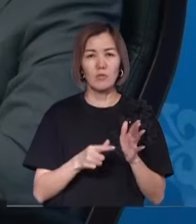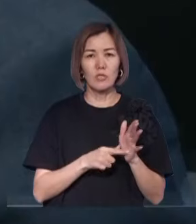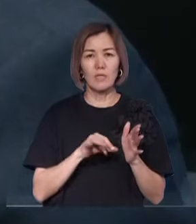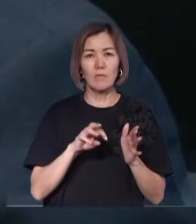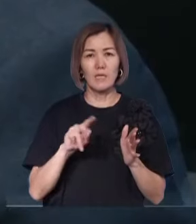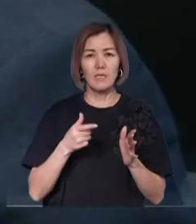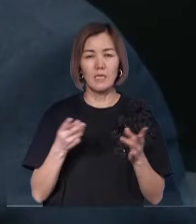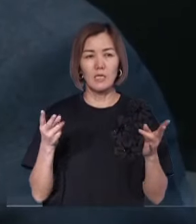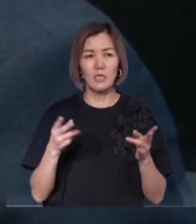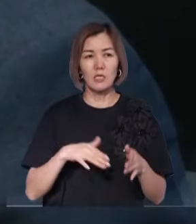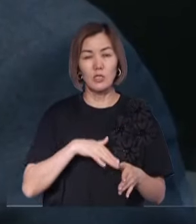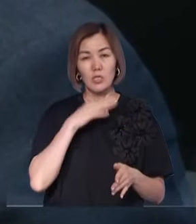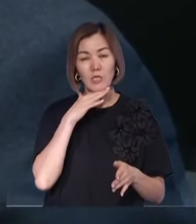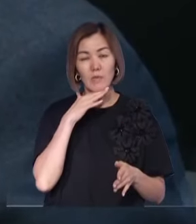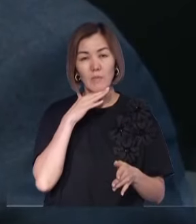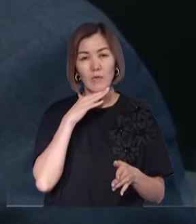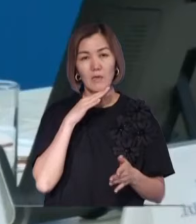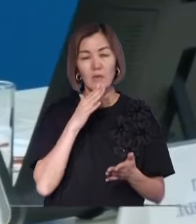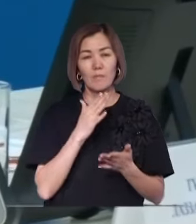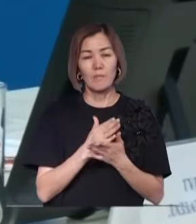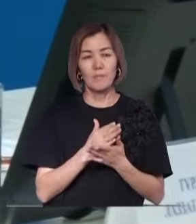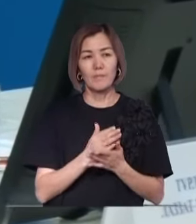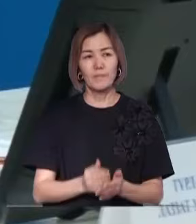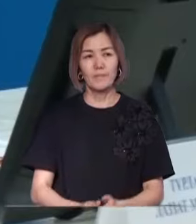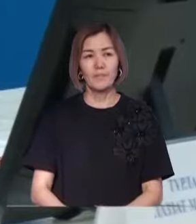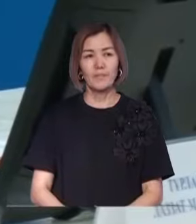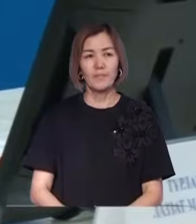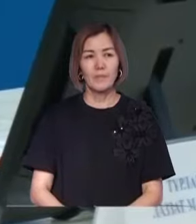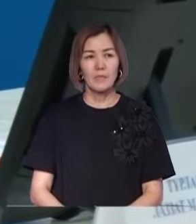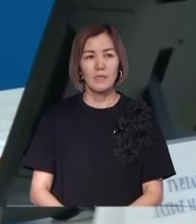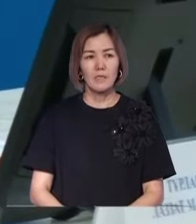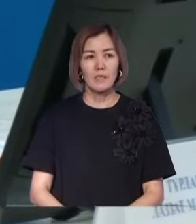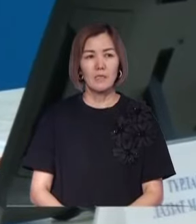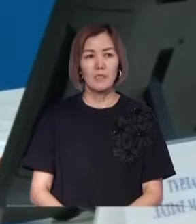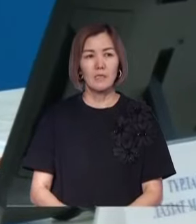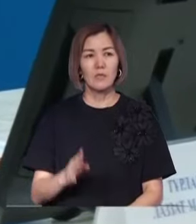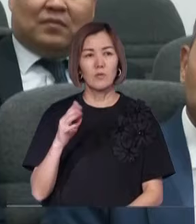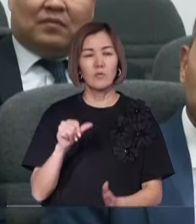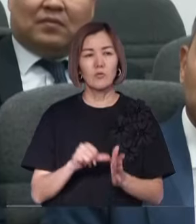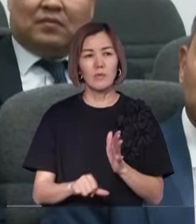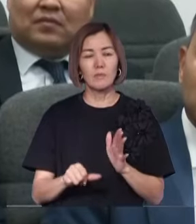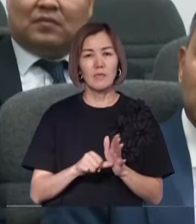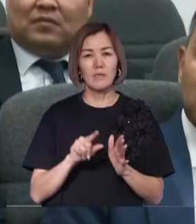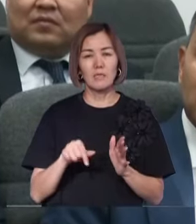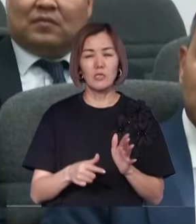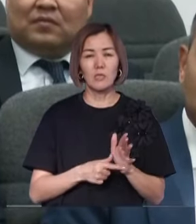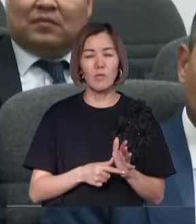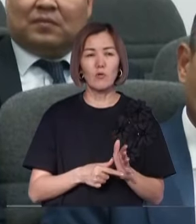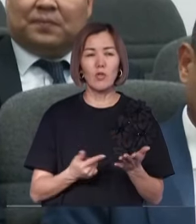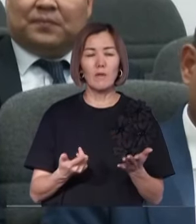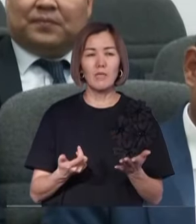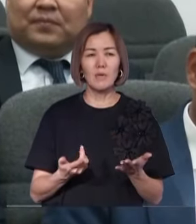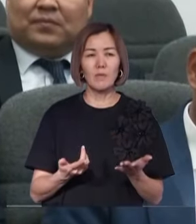46,7 миллиард теңге салық соммасы жеткілікті бола ма? Жиналған 46,7 миллиард. Бақыттарымыз